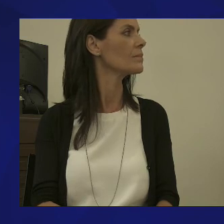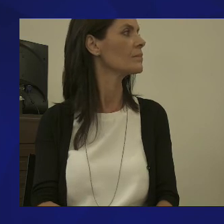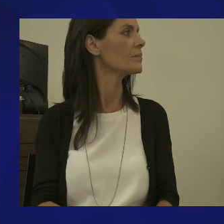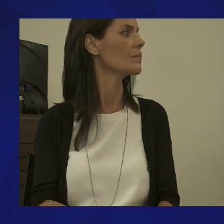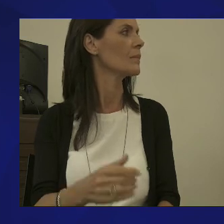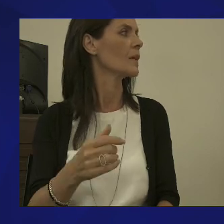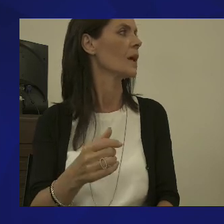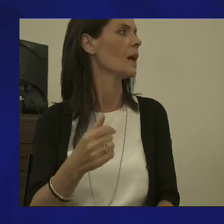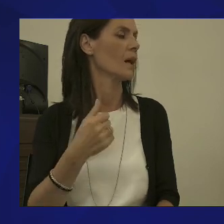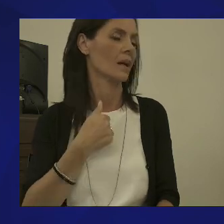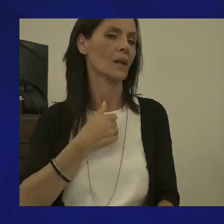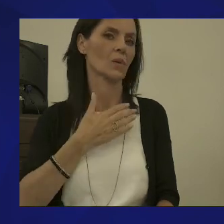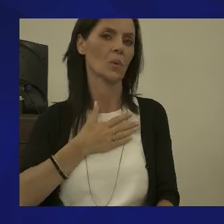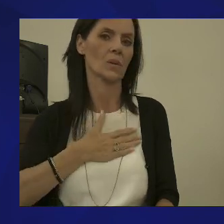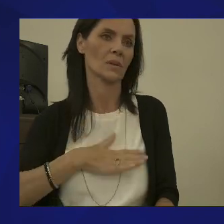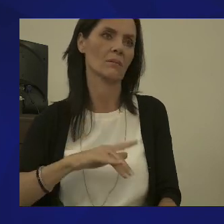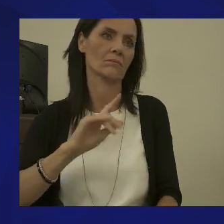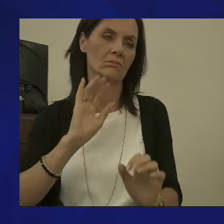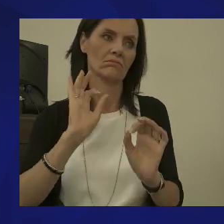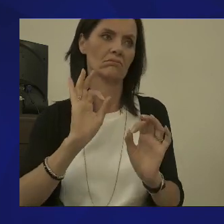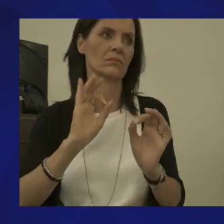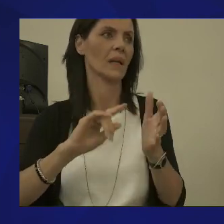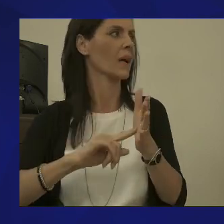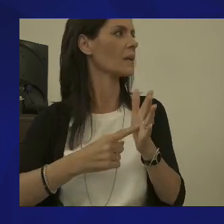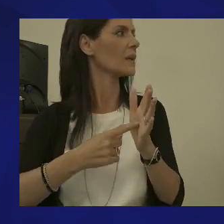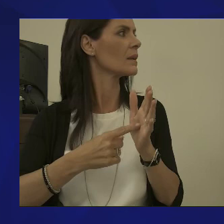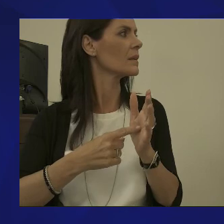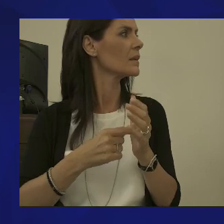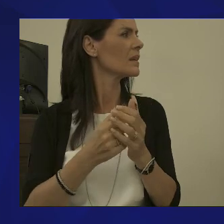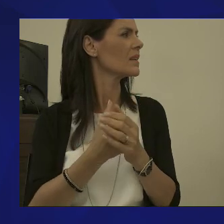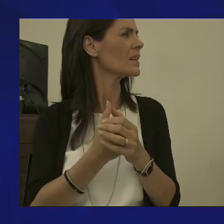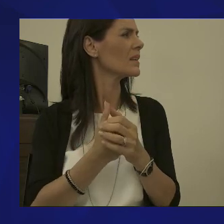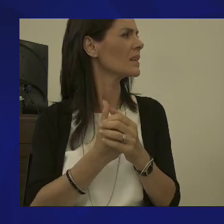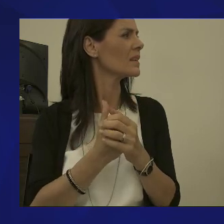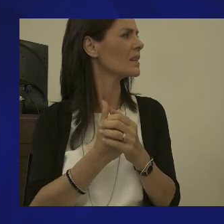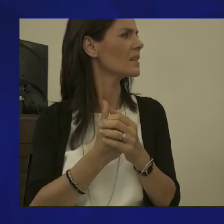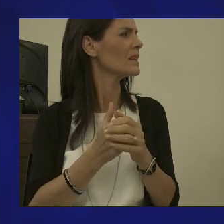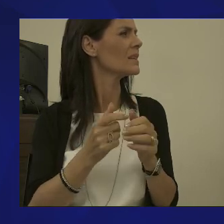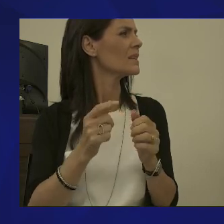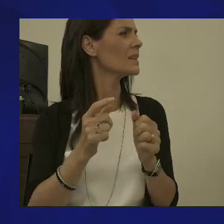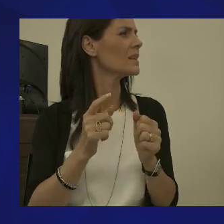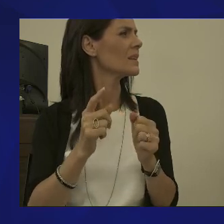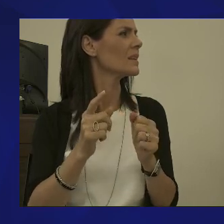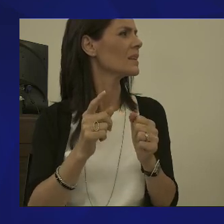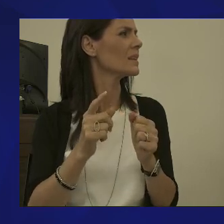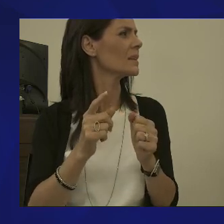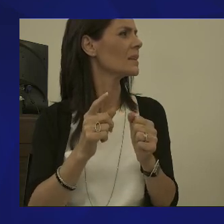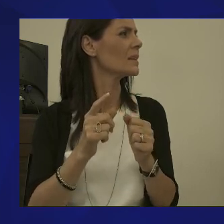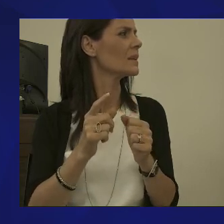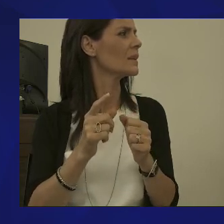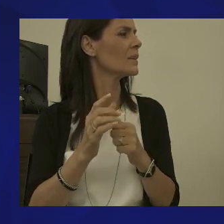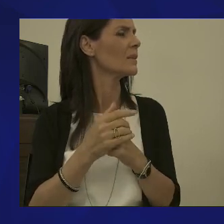רגע, אנחנו רוצים רק לחדד את זה שלא יהיו ולפרוטוקול. מהנדס העיר חוזר לוועדה לעדכן על הסיכום שאליו הוא